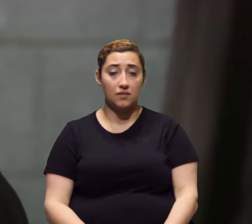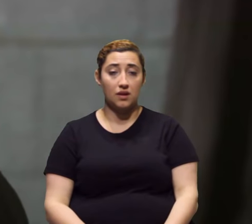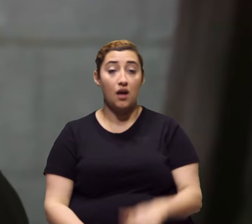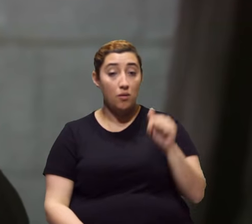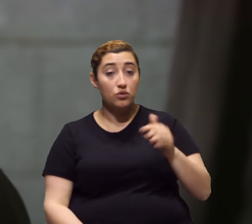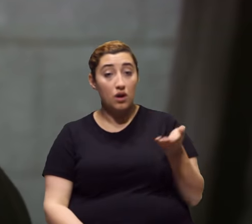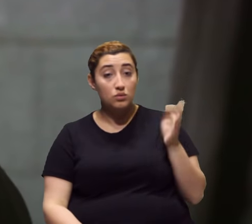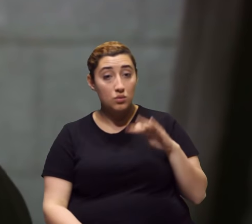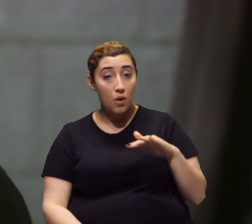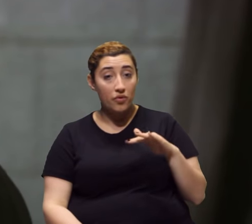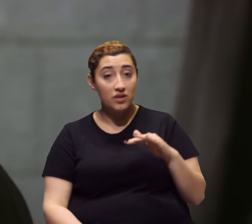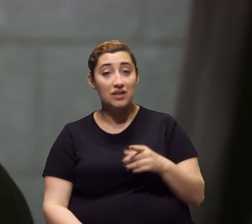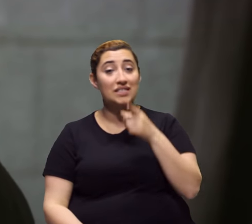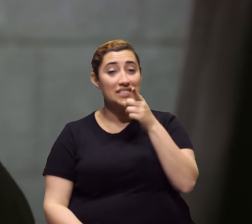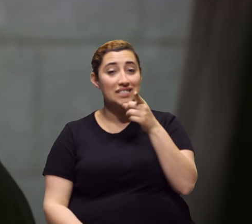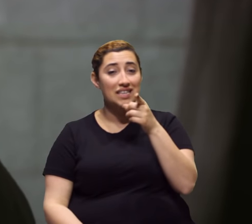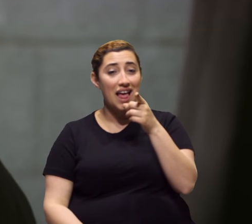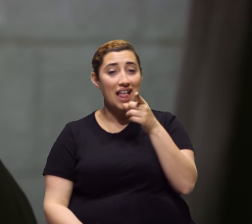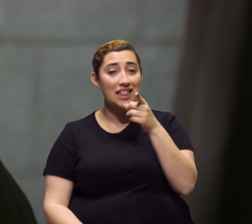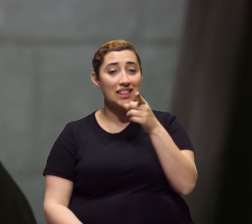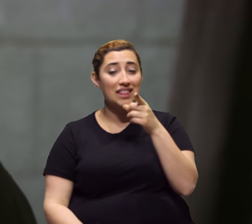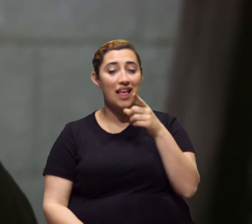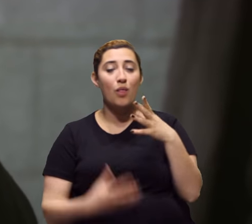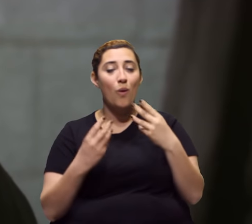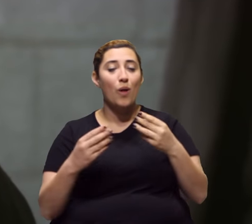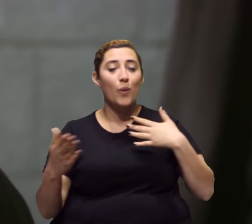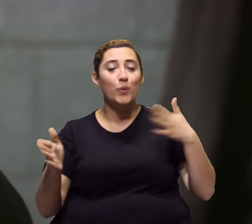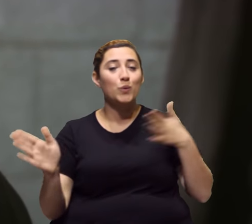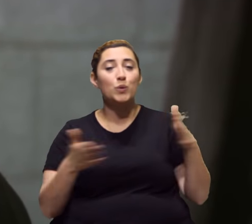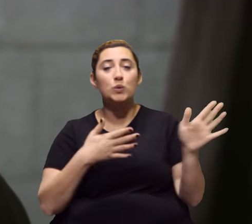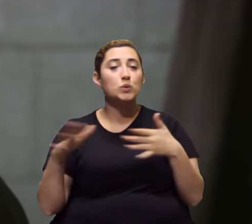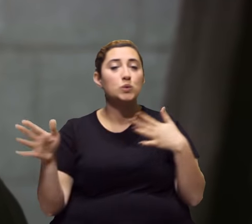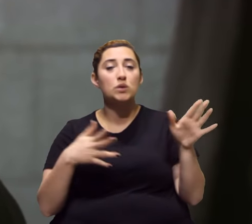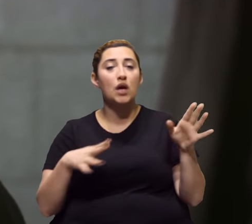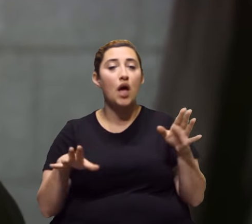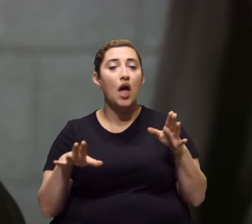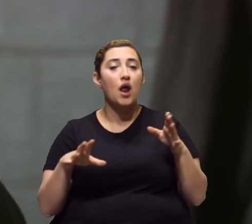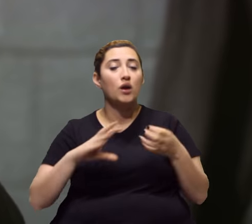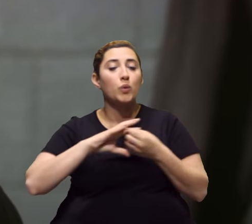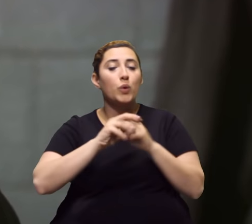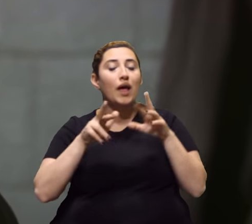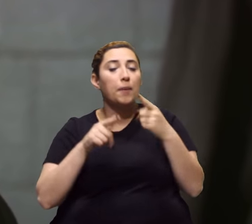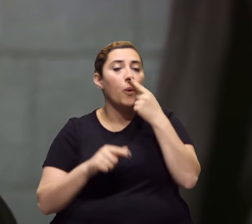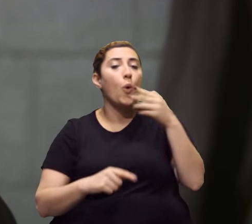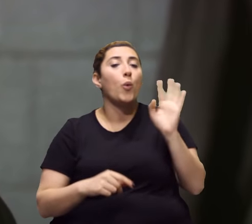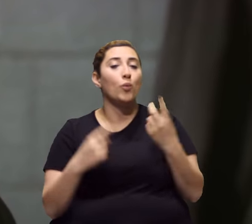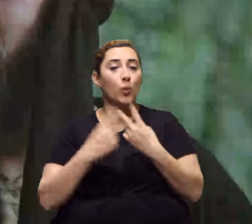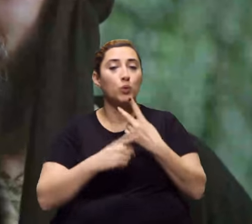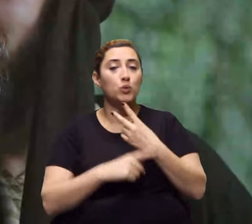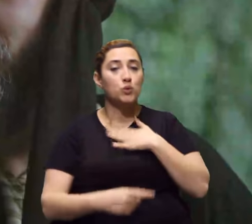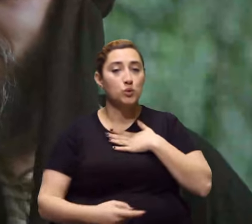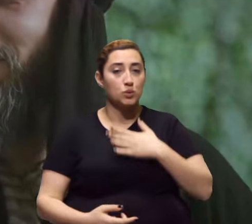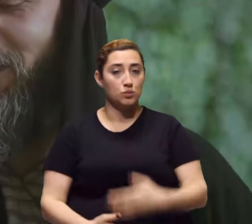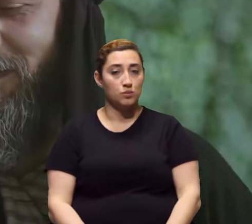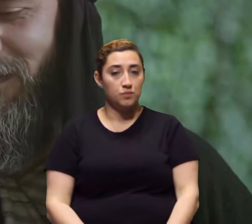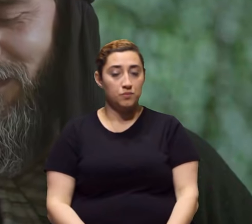Artık senden esen rüzgar dünya kokmaz olmuştur Yunus'um.